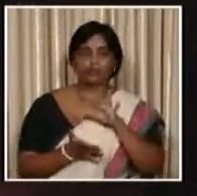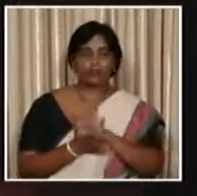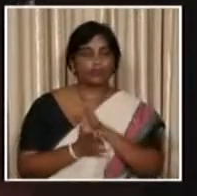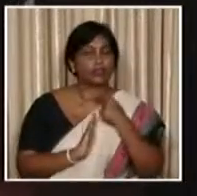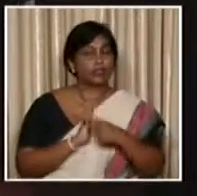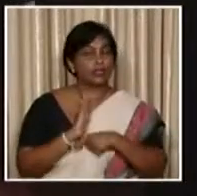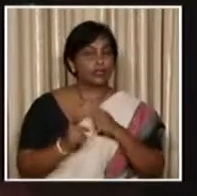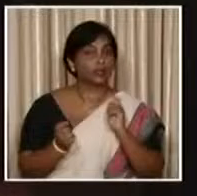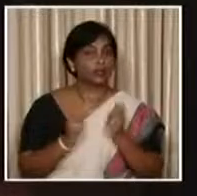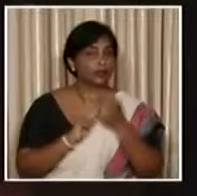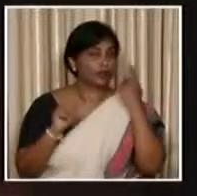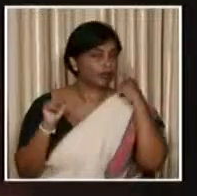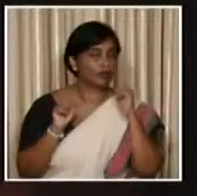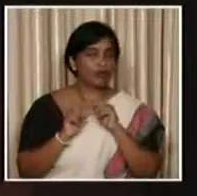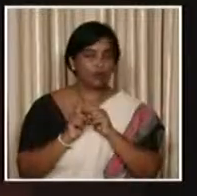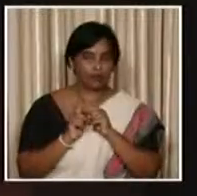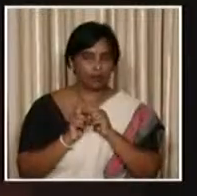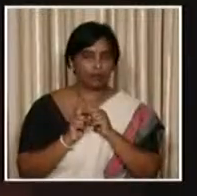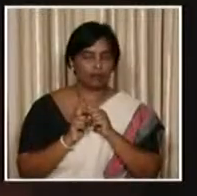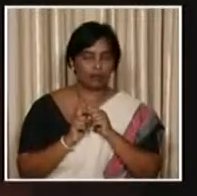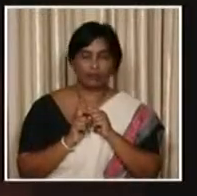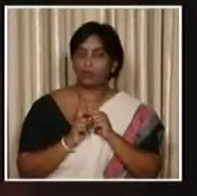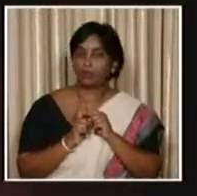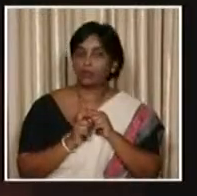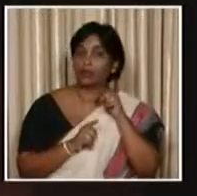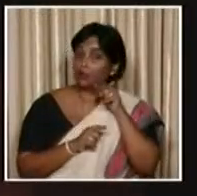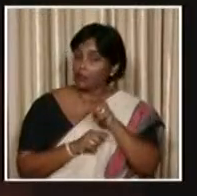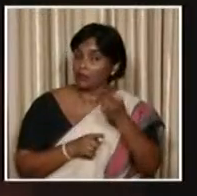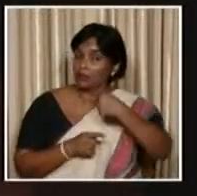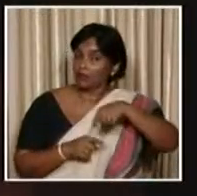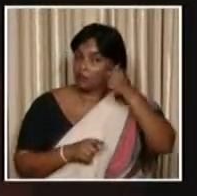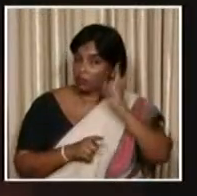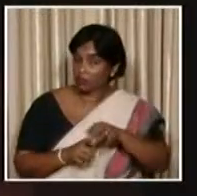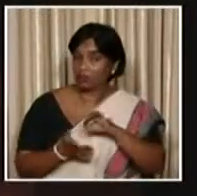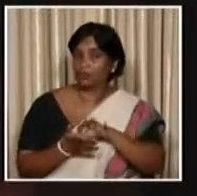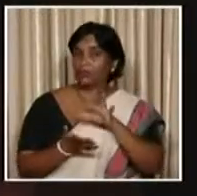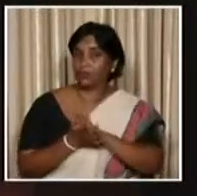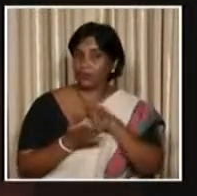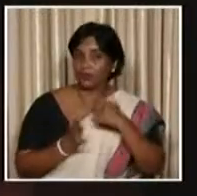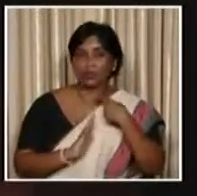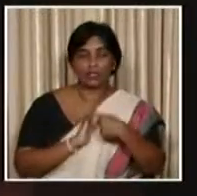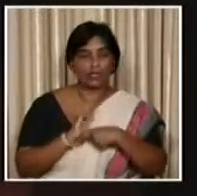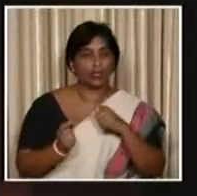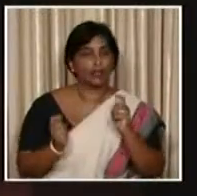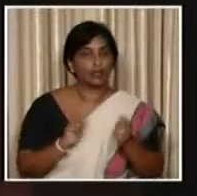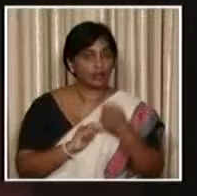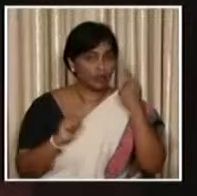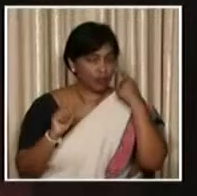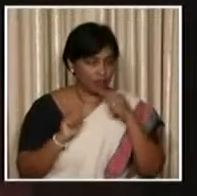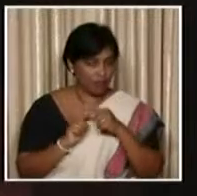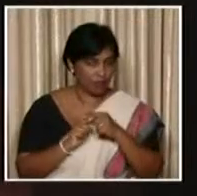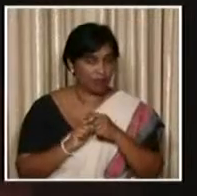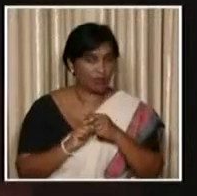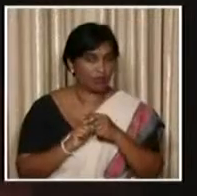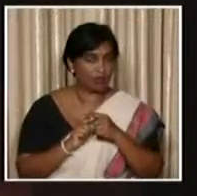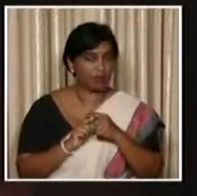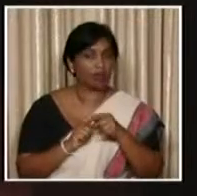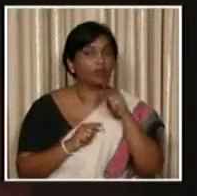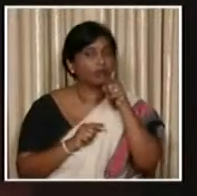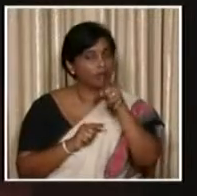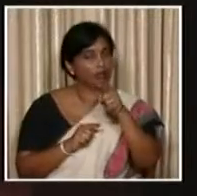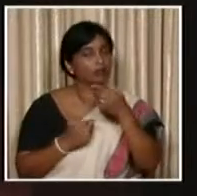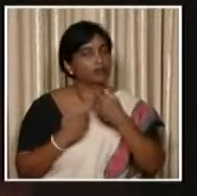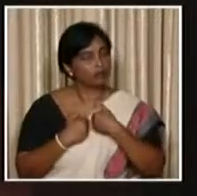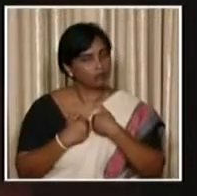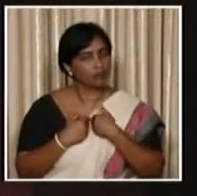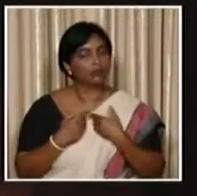ශ්‍රී ලංකා ක්‍රිකට් පිළිබඳව. හරි. ඒකමතික තීන්දුවක් ආවම ශ්‍රී ලංකා ක්‍රිකට් පිළිබඳව. ඔබතුමත්